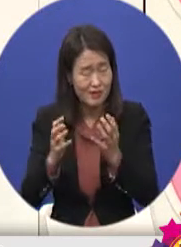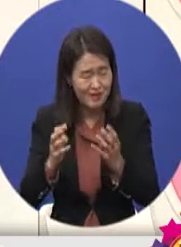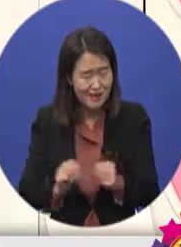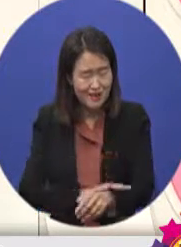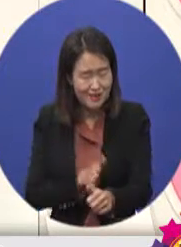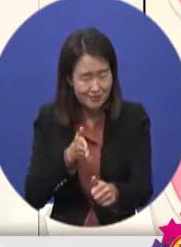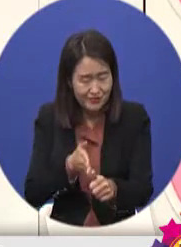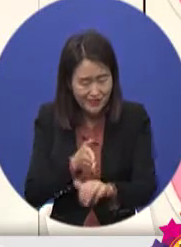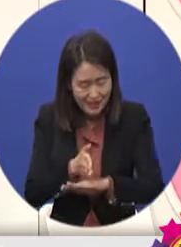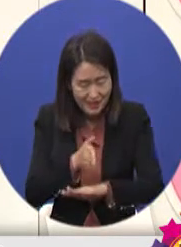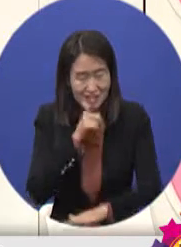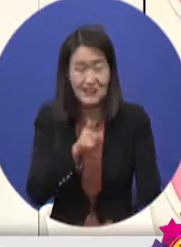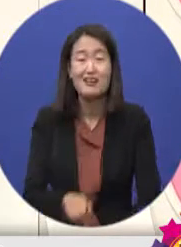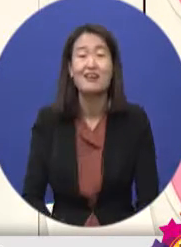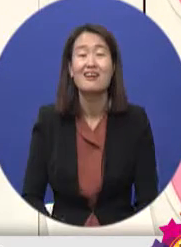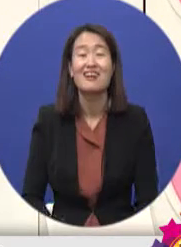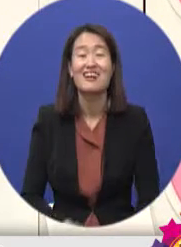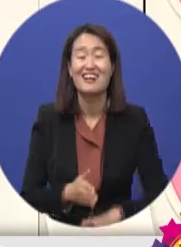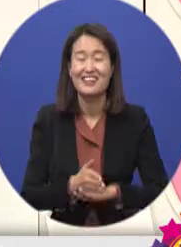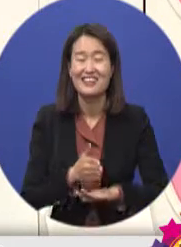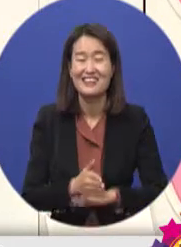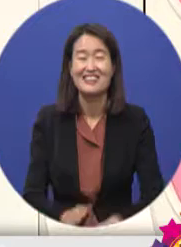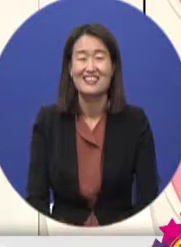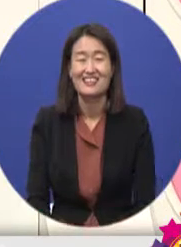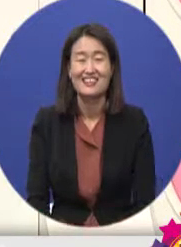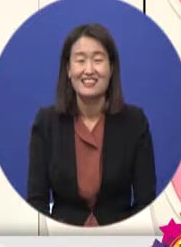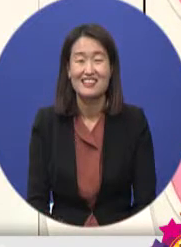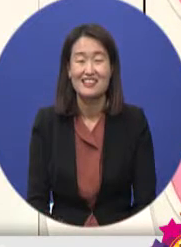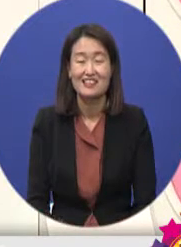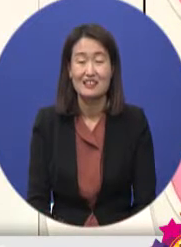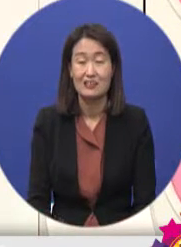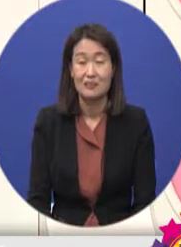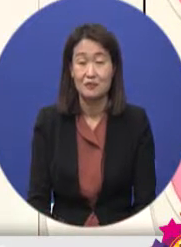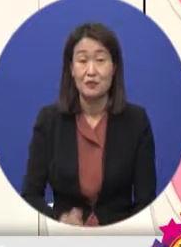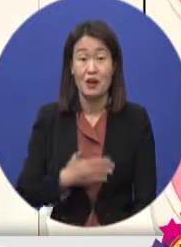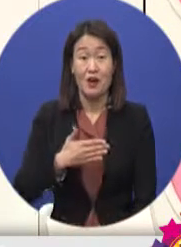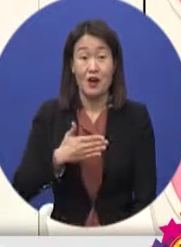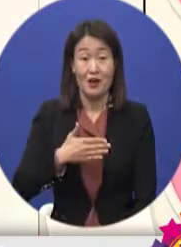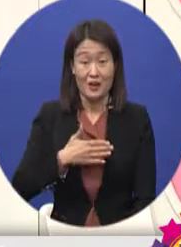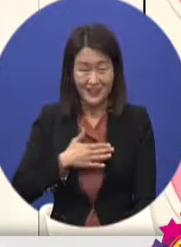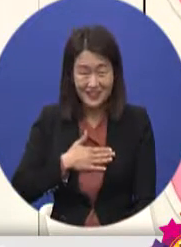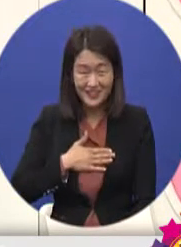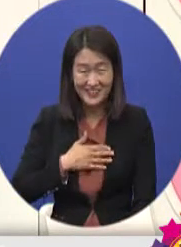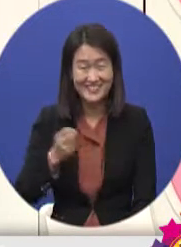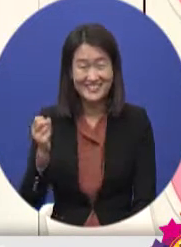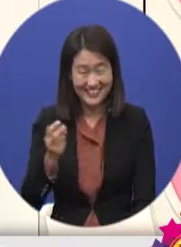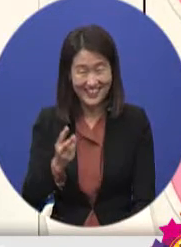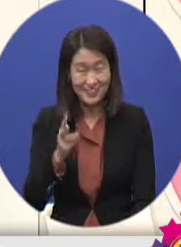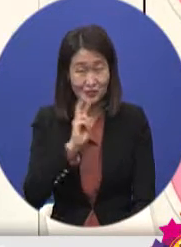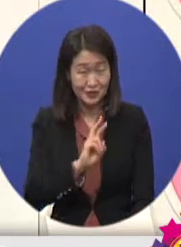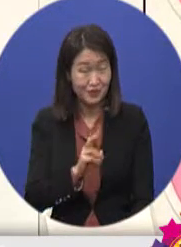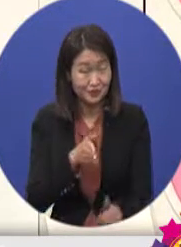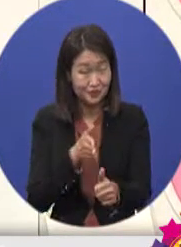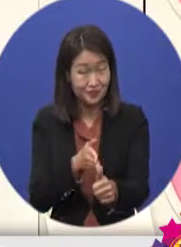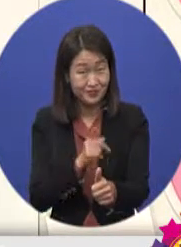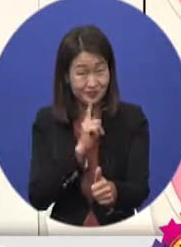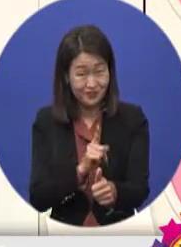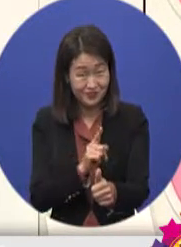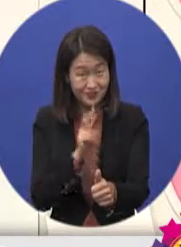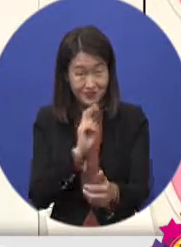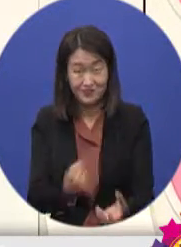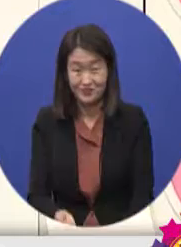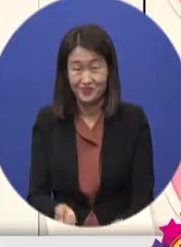드리겠습니다. 감사합니다. 축하드립니다. 예, 감사합니다. 자, 숨 고르기 하고 계세요. 안내하고 예. 뵙겠습니다.